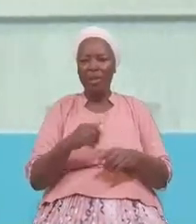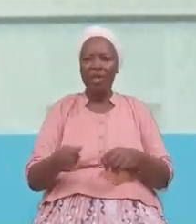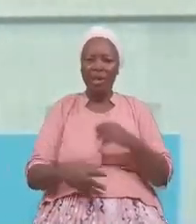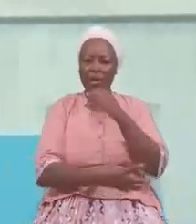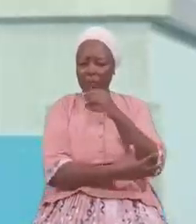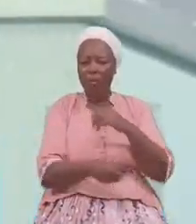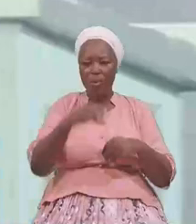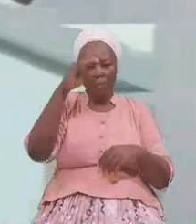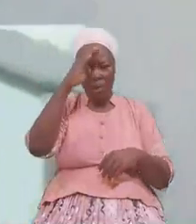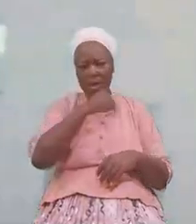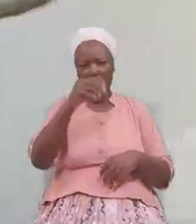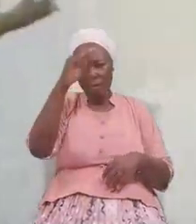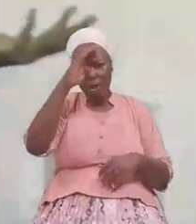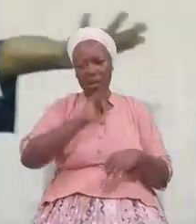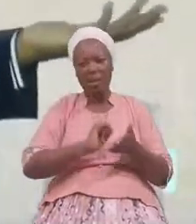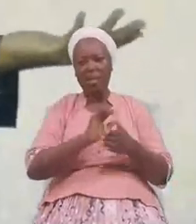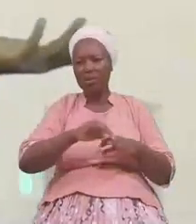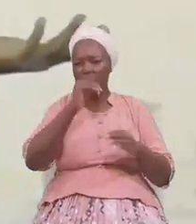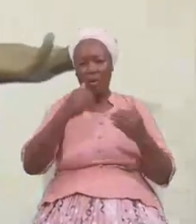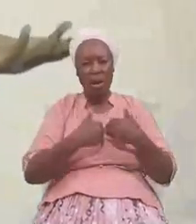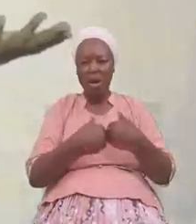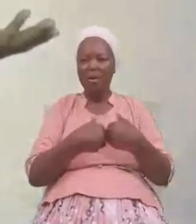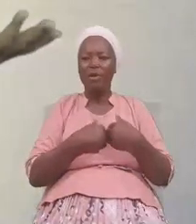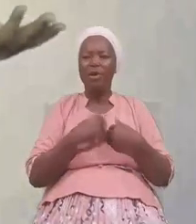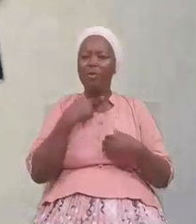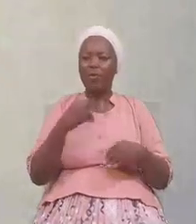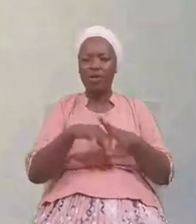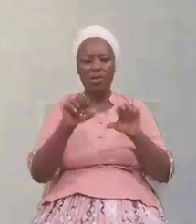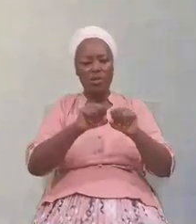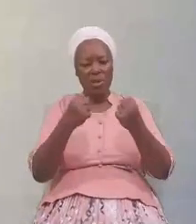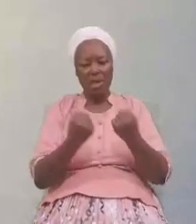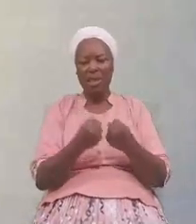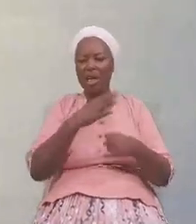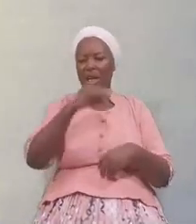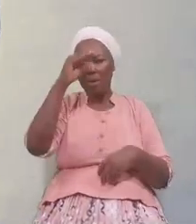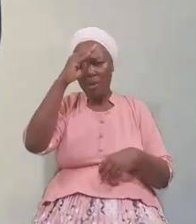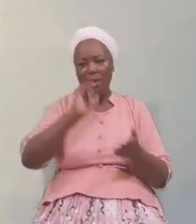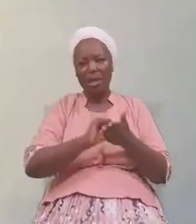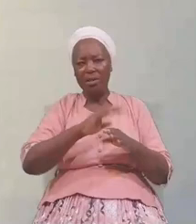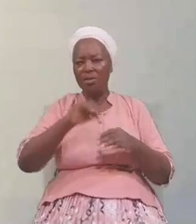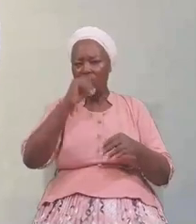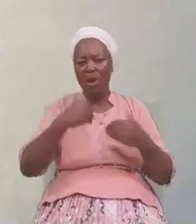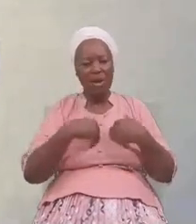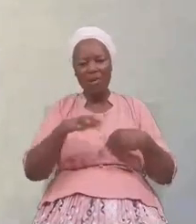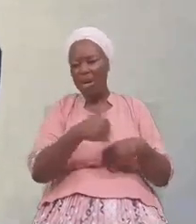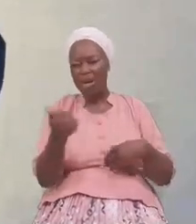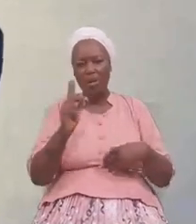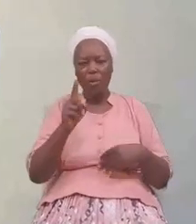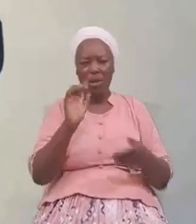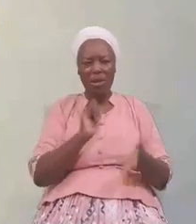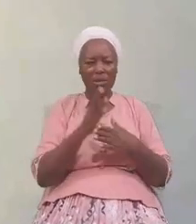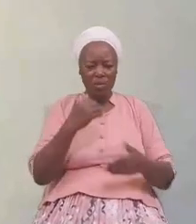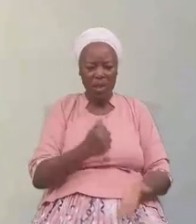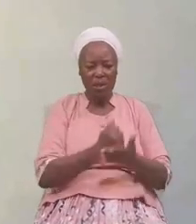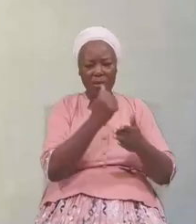déprimé, un homme qui n'a pas de voix dans la société, un homme qui n'a pas de contact pour l'amener